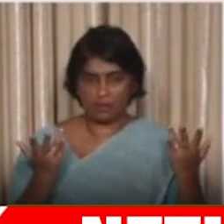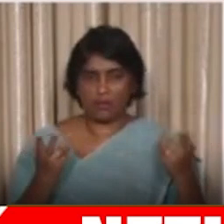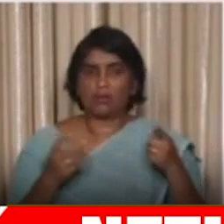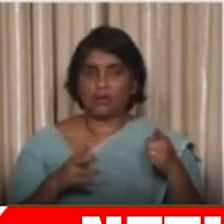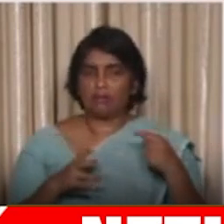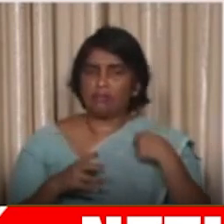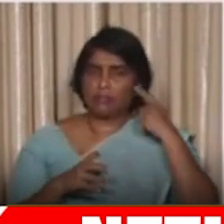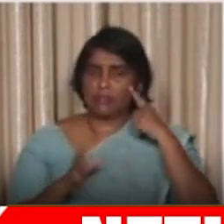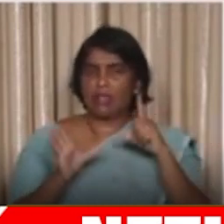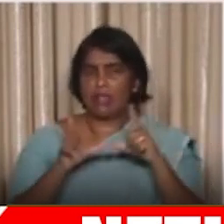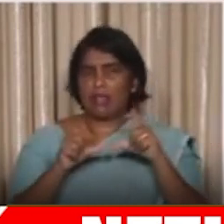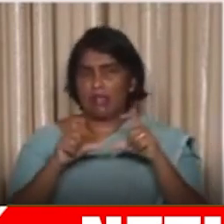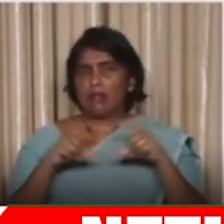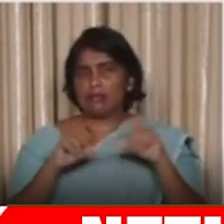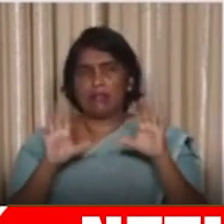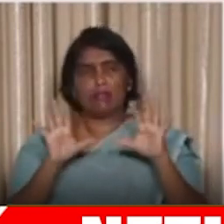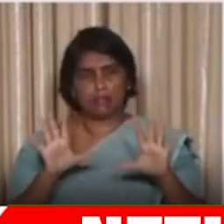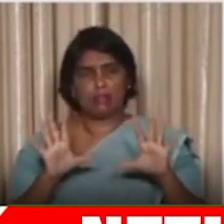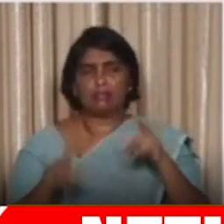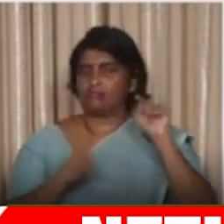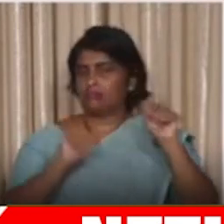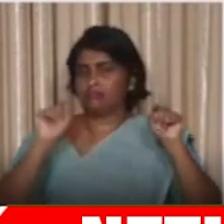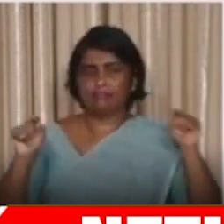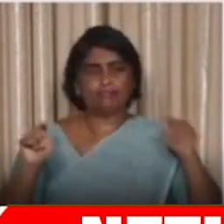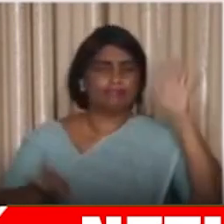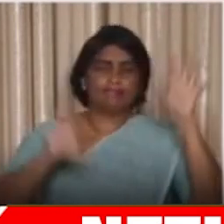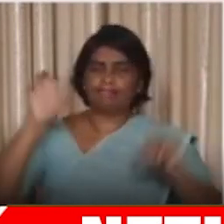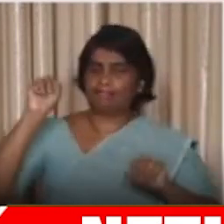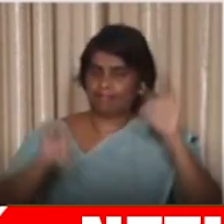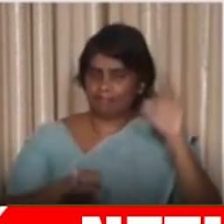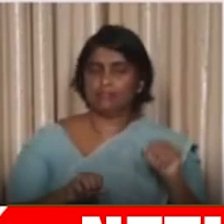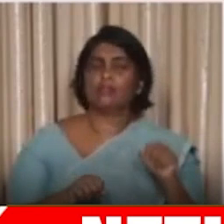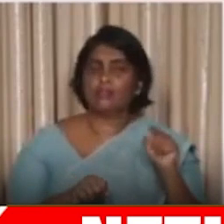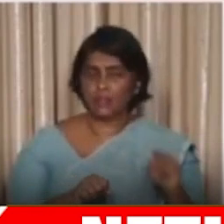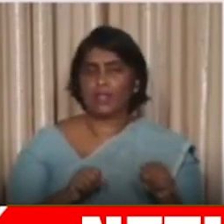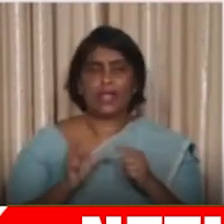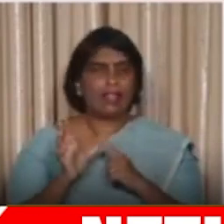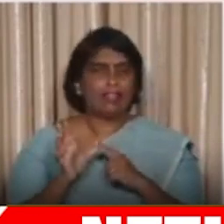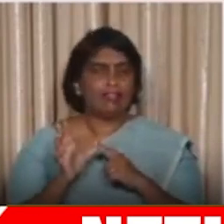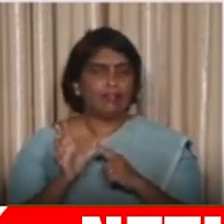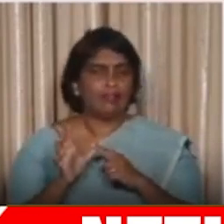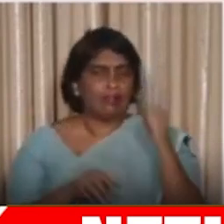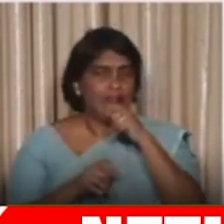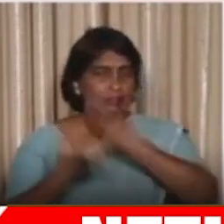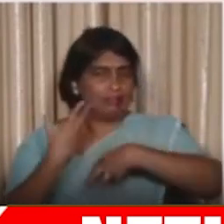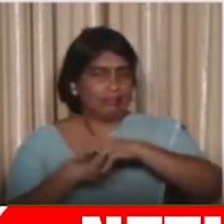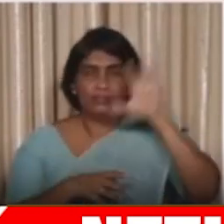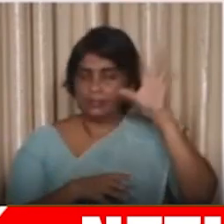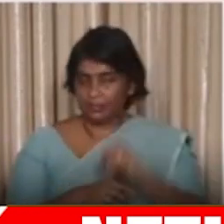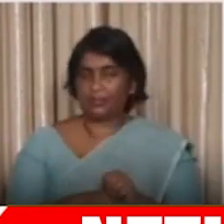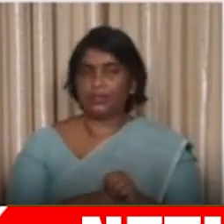එතනෝල් මං හිතන්නේ ලයිසන් 10ක් විතර ලංකාවේ තිබ්බා. ඒක එක එක කෙනා ගෙන්නවා එතනෝල් ගෙනාවා ලංකාවට 2019ට කලින්.